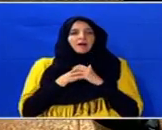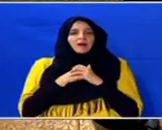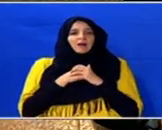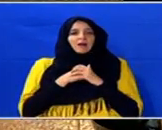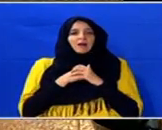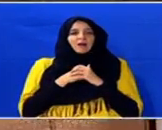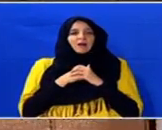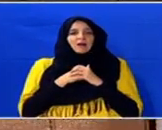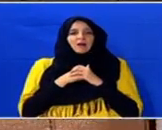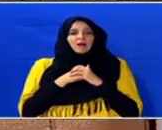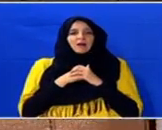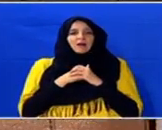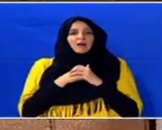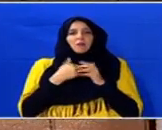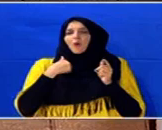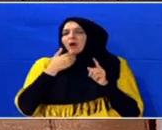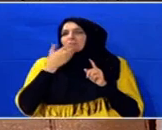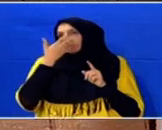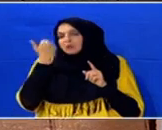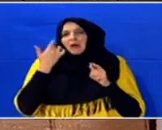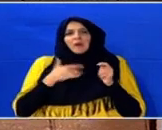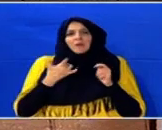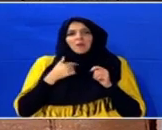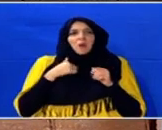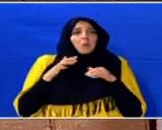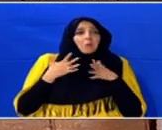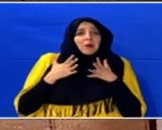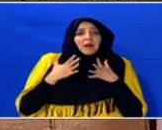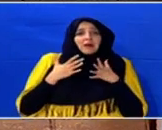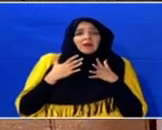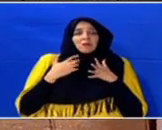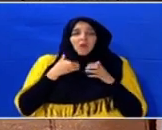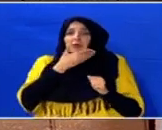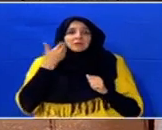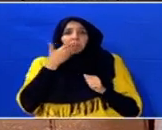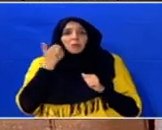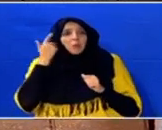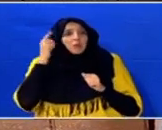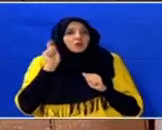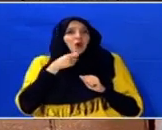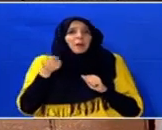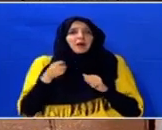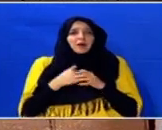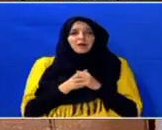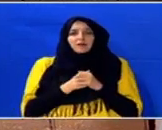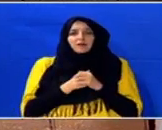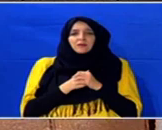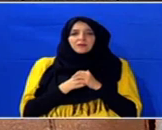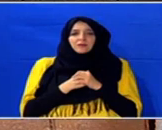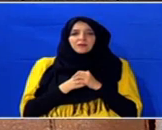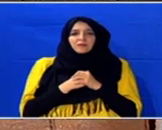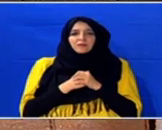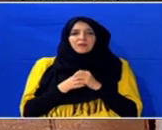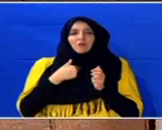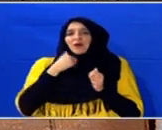كشغل يا مات نورمال، صمتهم عادي بس كنت نخاف ندهش من بعد الدرت، أنا كشغل صمتهم عاديين أيام عاديين، وحشمت